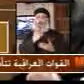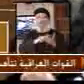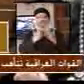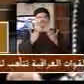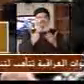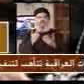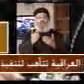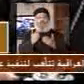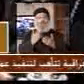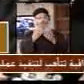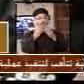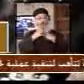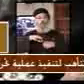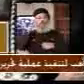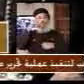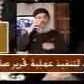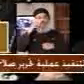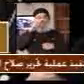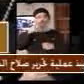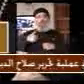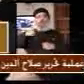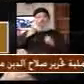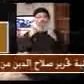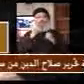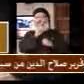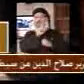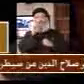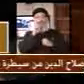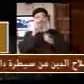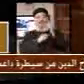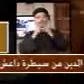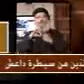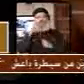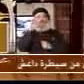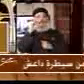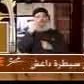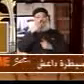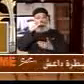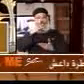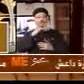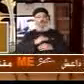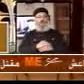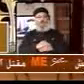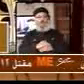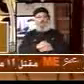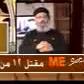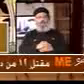محدودة، خدك واحد كبير. لا، هو عايزه. كم عندك؟